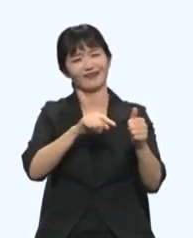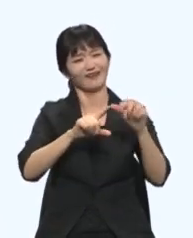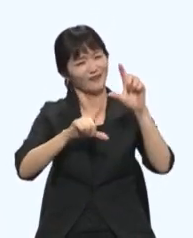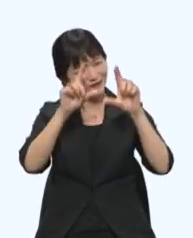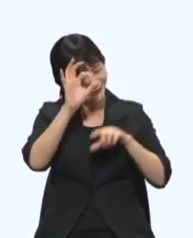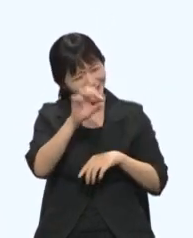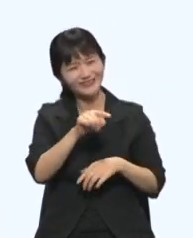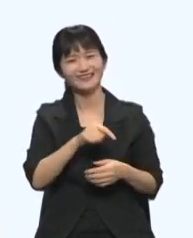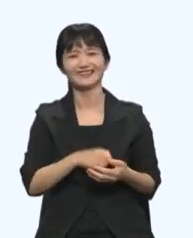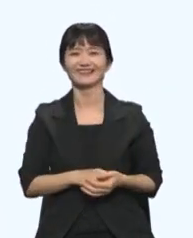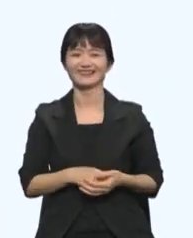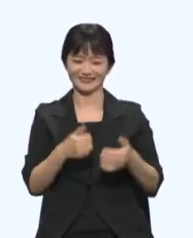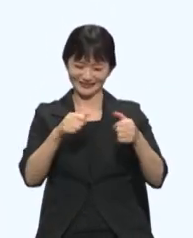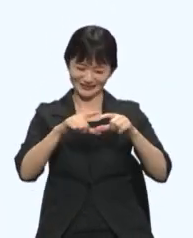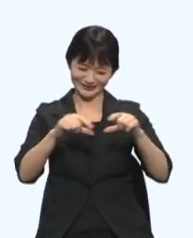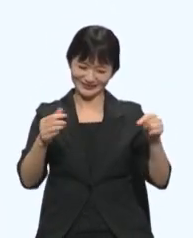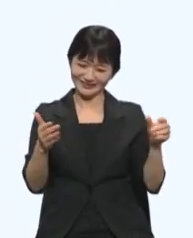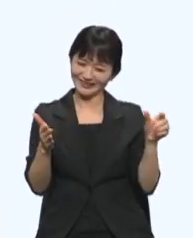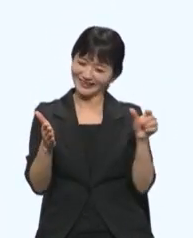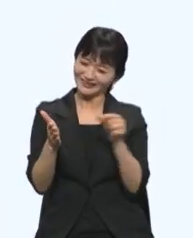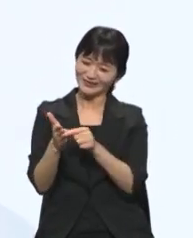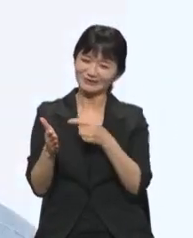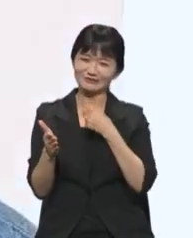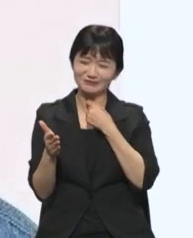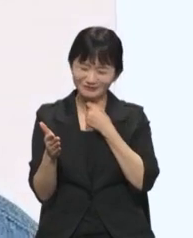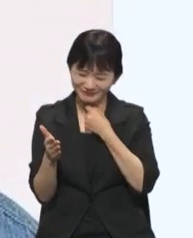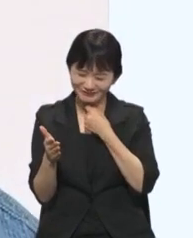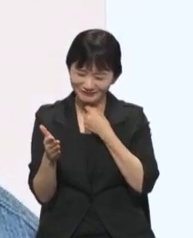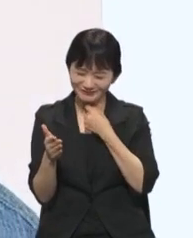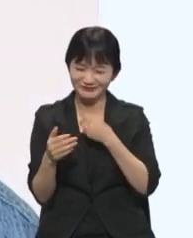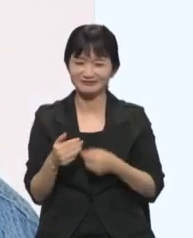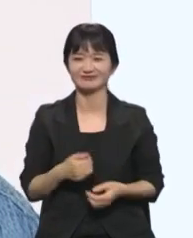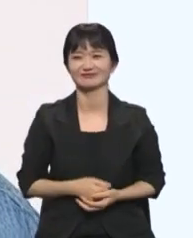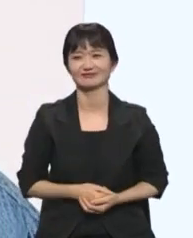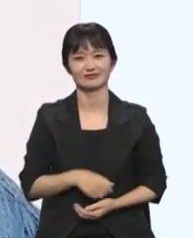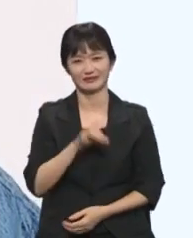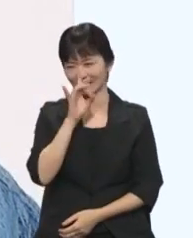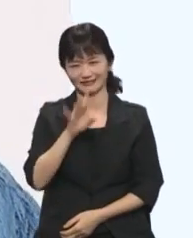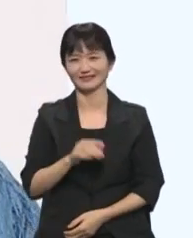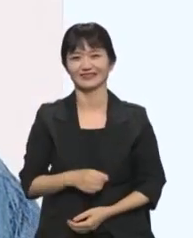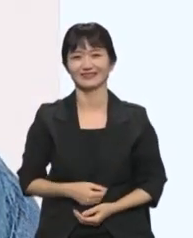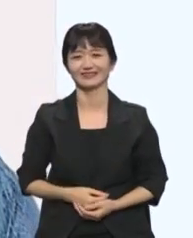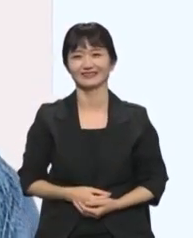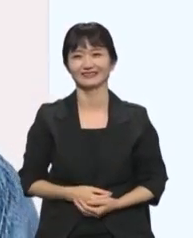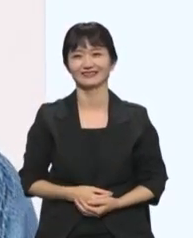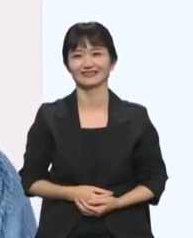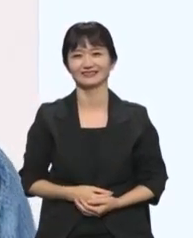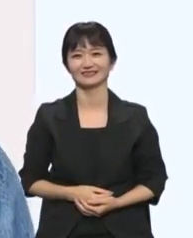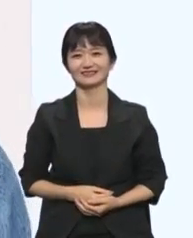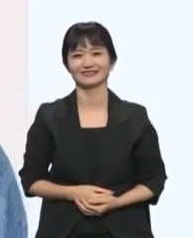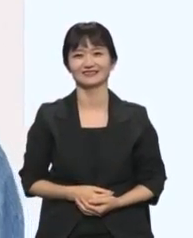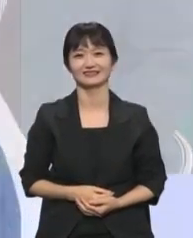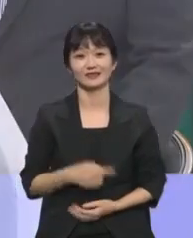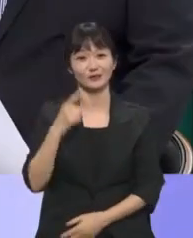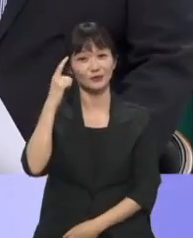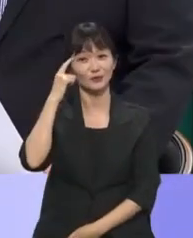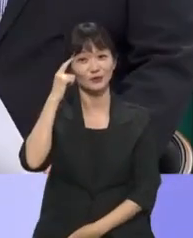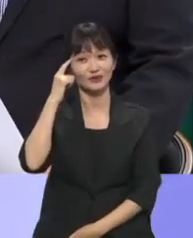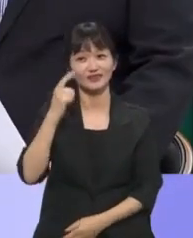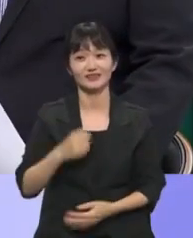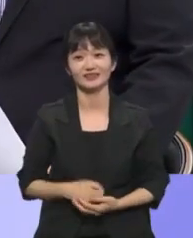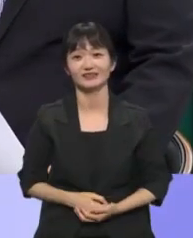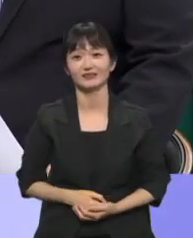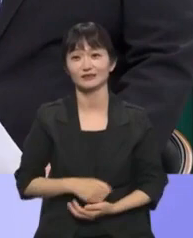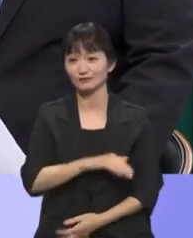모습을 저희가 주민등록증에 좀 넣고 싶다라는 생각이 들기도 하네요 안 된다는 거죠네 맞습니다 안 됩니다 왜 안 되느냐 일단